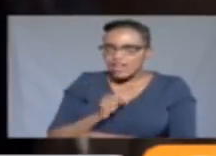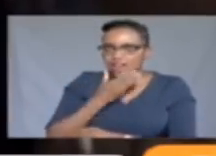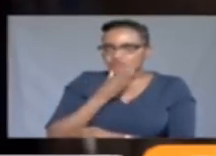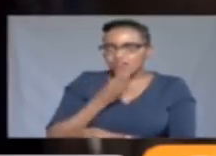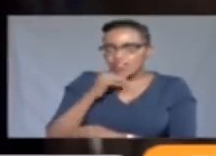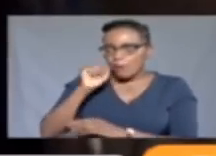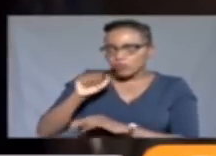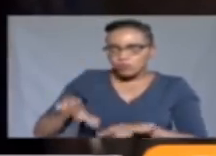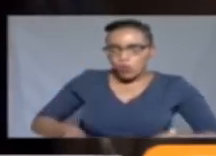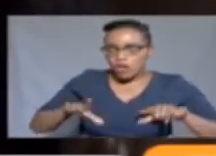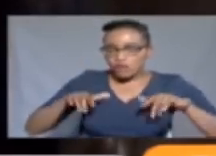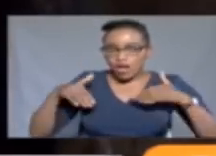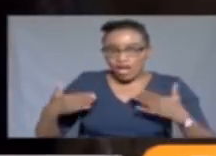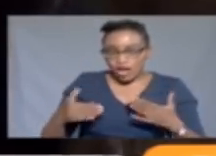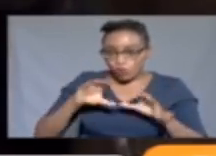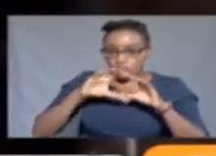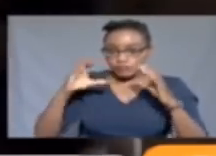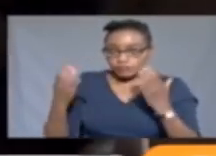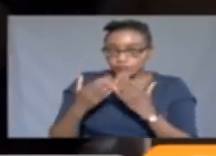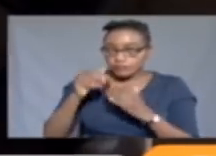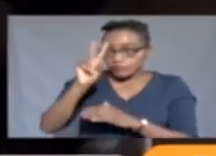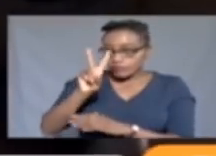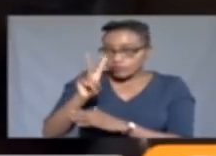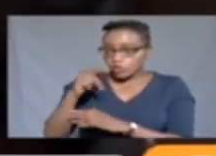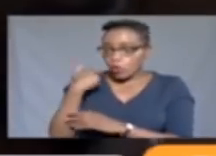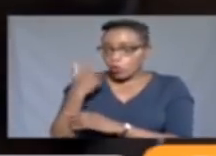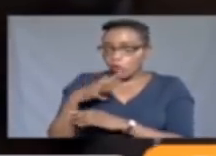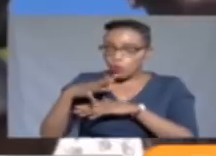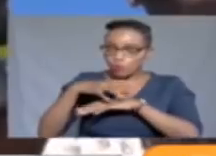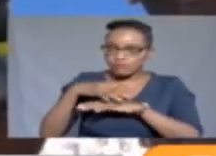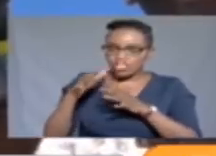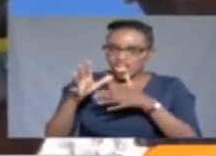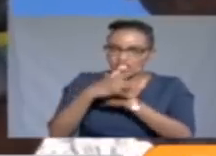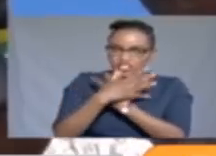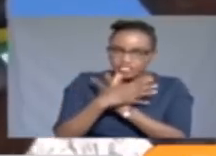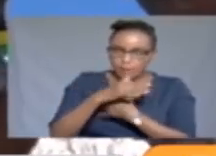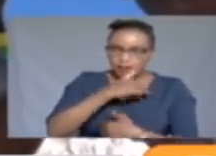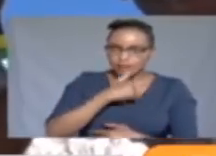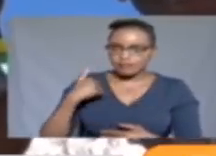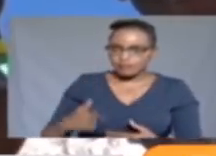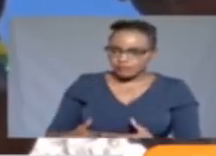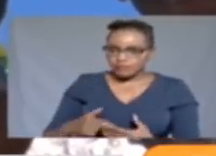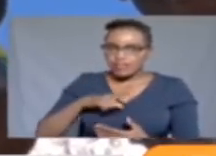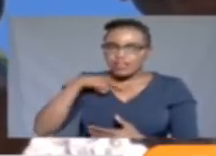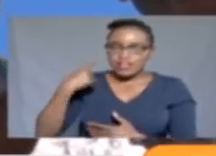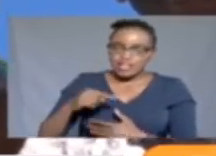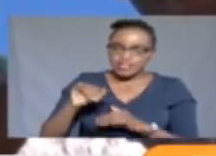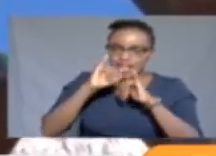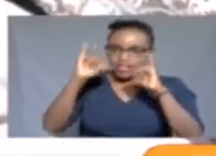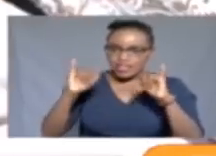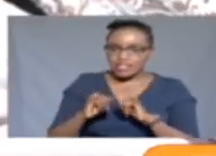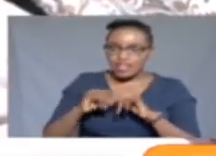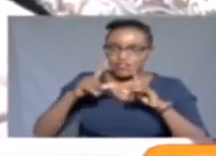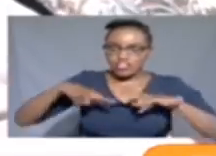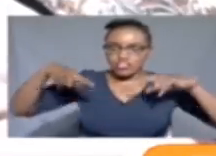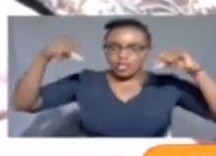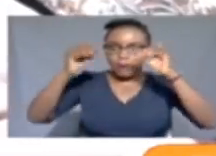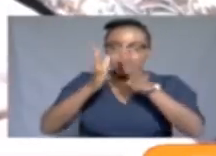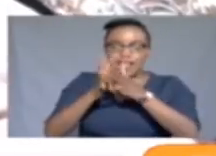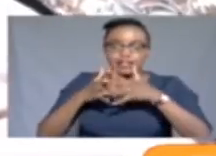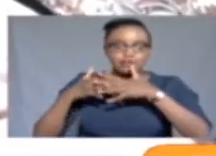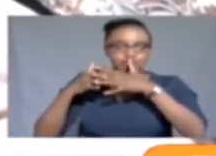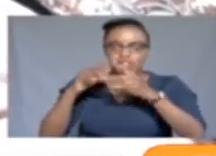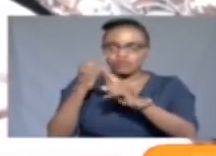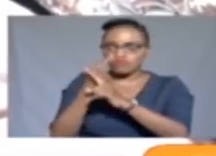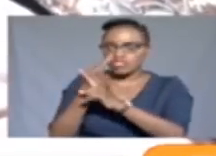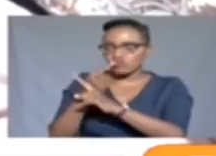Vita vya pili vya dunia vilikuwa vita baina ya Ujerumani, Uingereza, Uchina, Urusi, Italia, Japani na Marekani miongoni